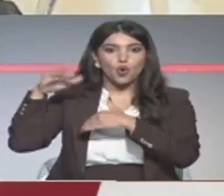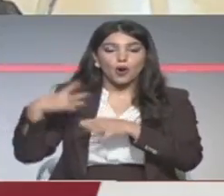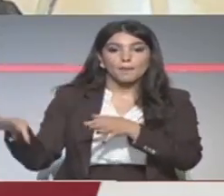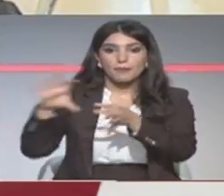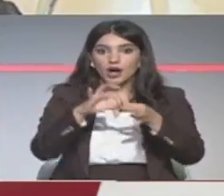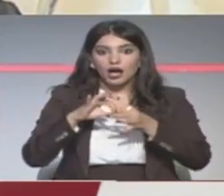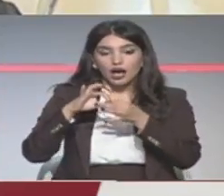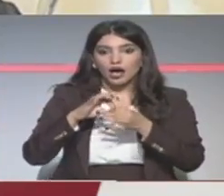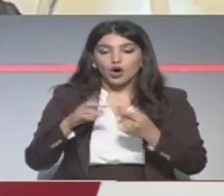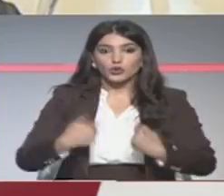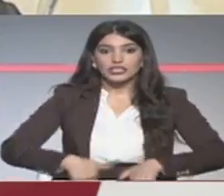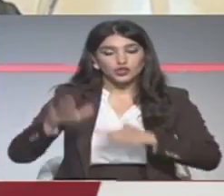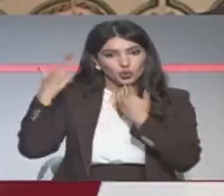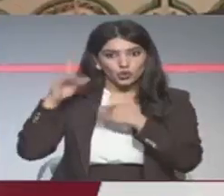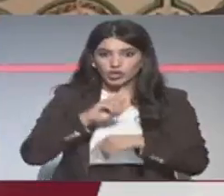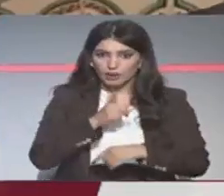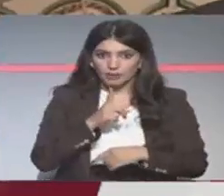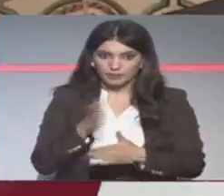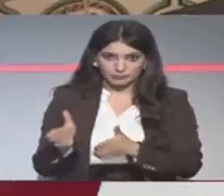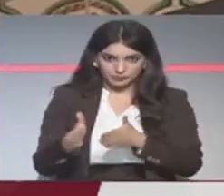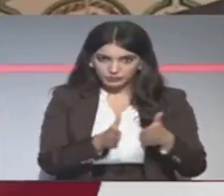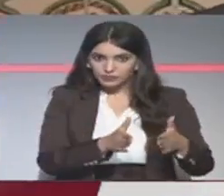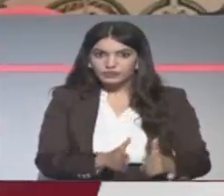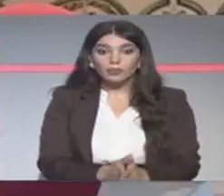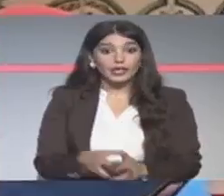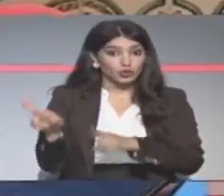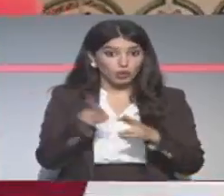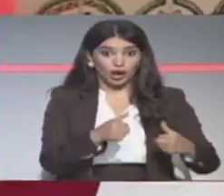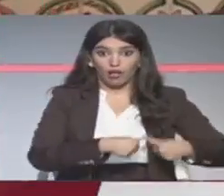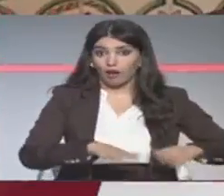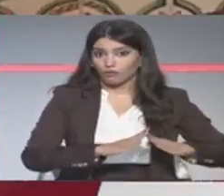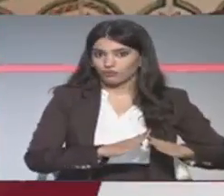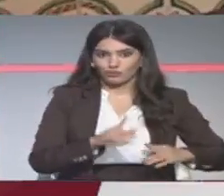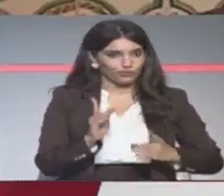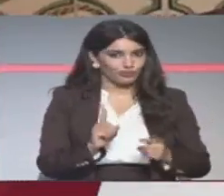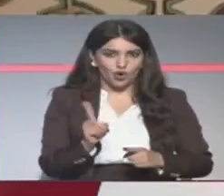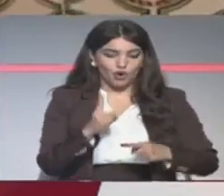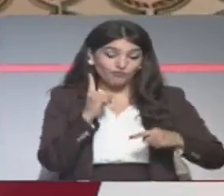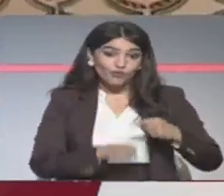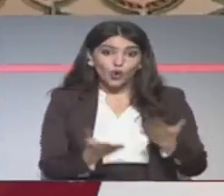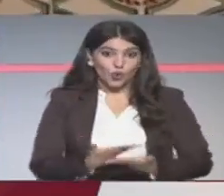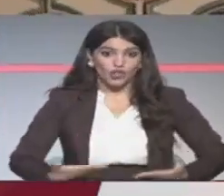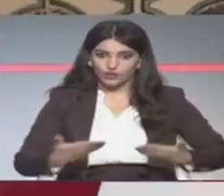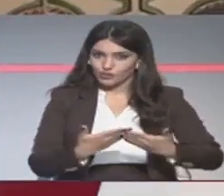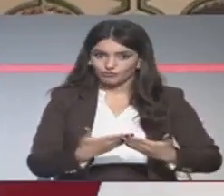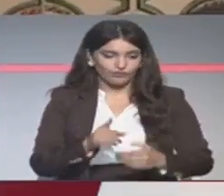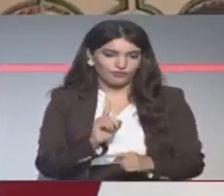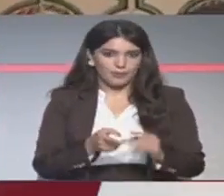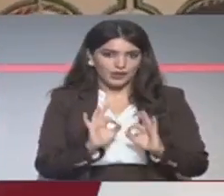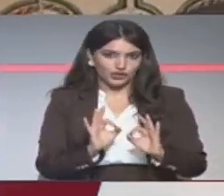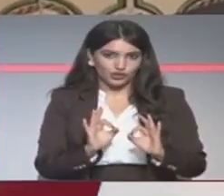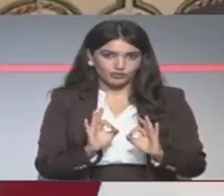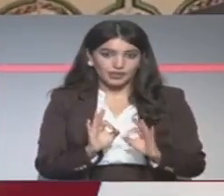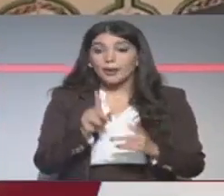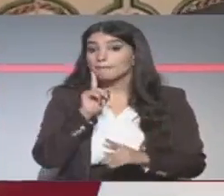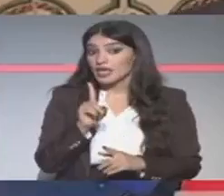والقنصلية بوزارة الشؤون الخارجية. ما فماش عودة إلى الحجر الصحي في الوضع الحالي، احنا بالعكس